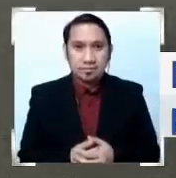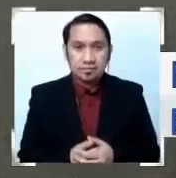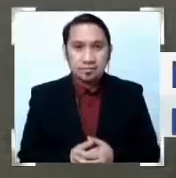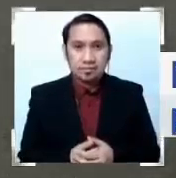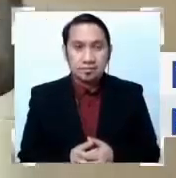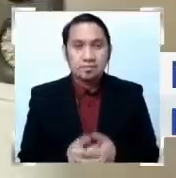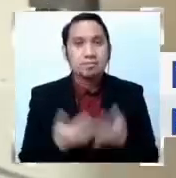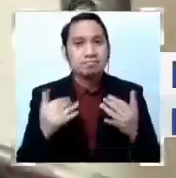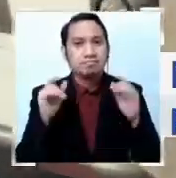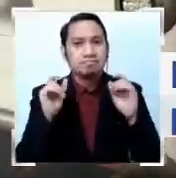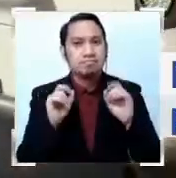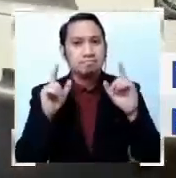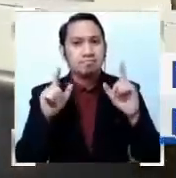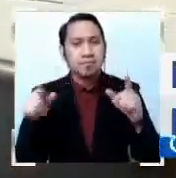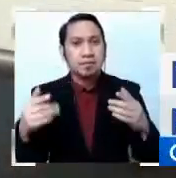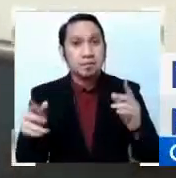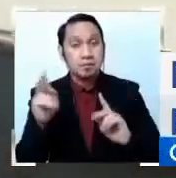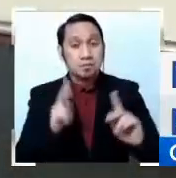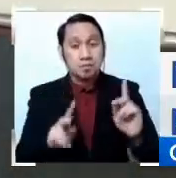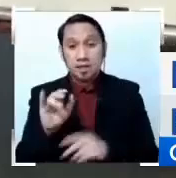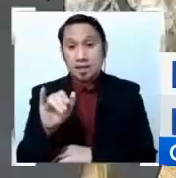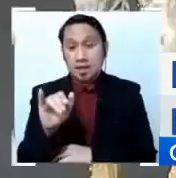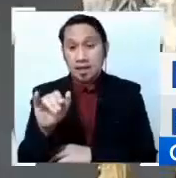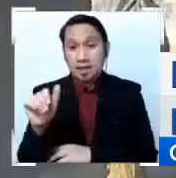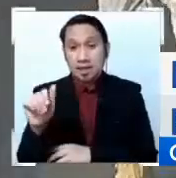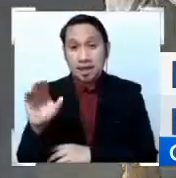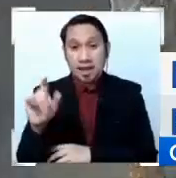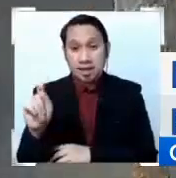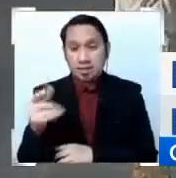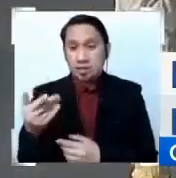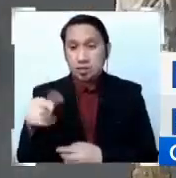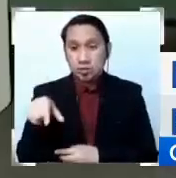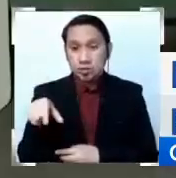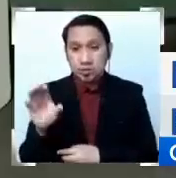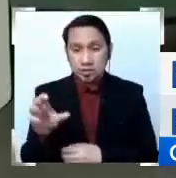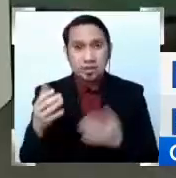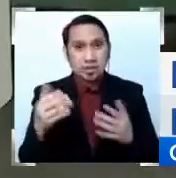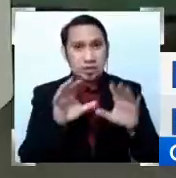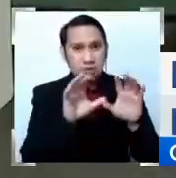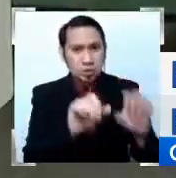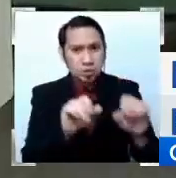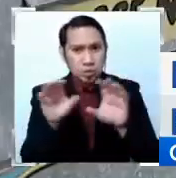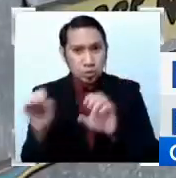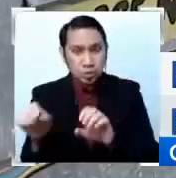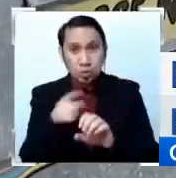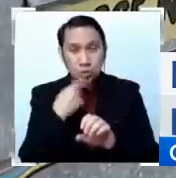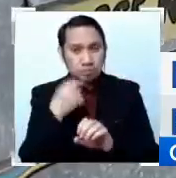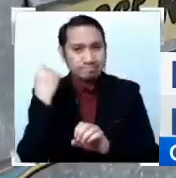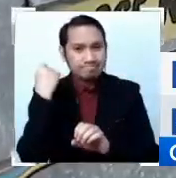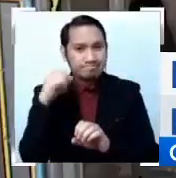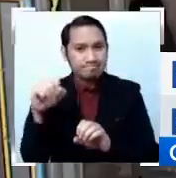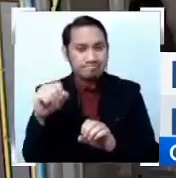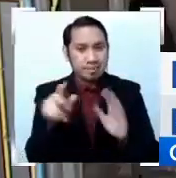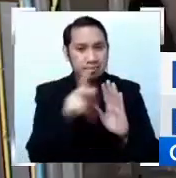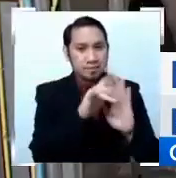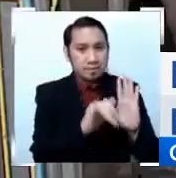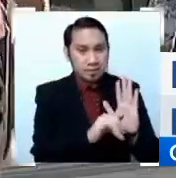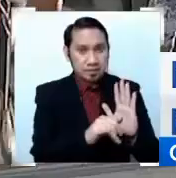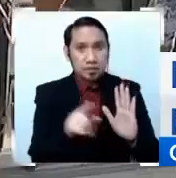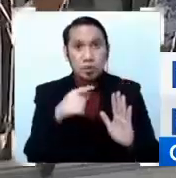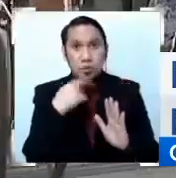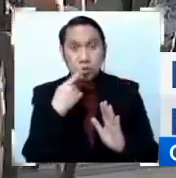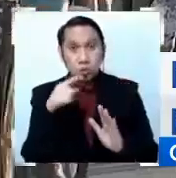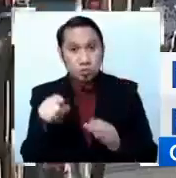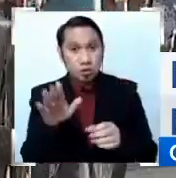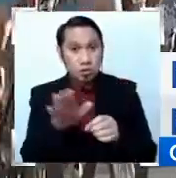Nanorpresa ang mga tauhan ng IACT sa Quezon City at hinuli ang mga lumalabag sa safety protocols, kabilang na ang mga punuan jeep.